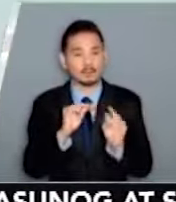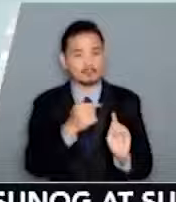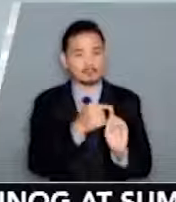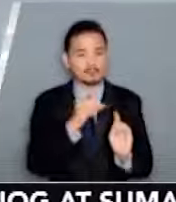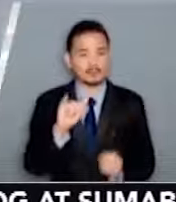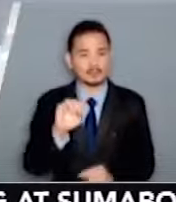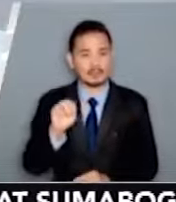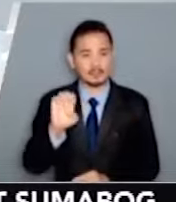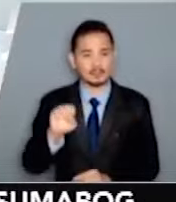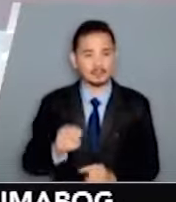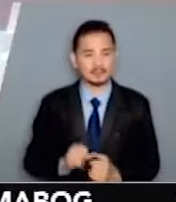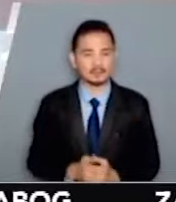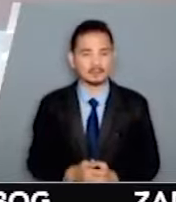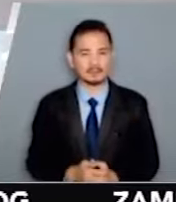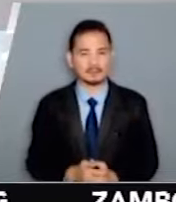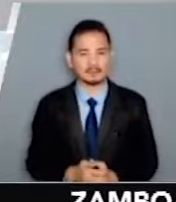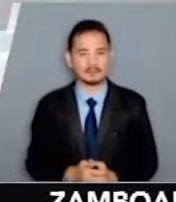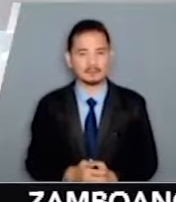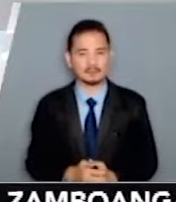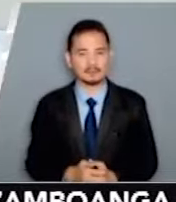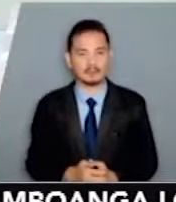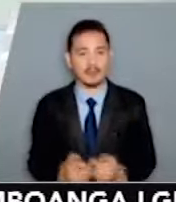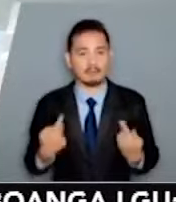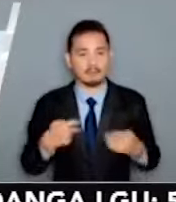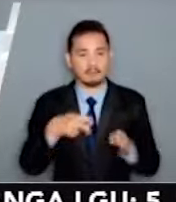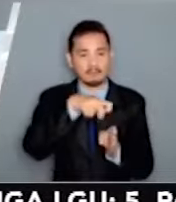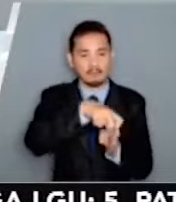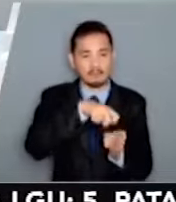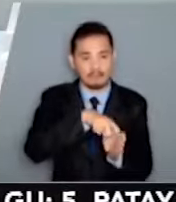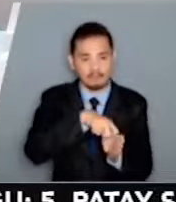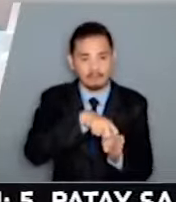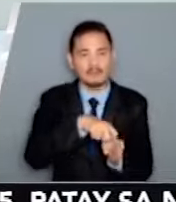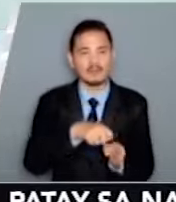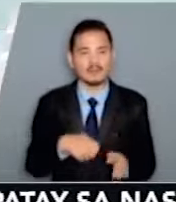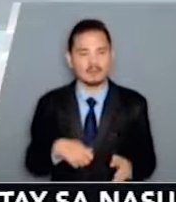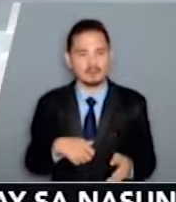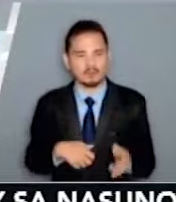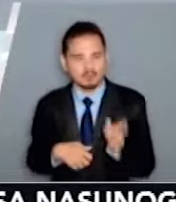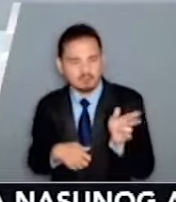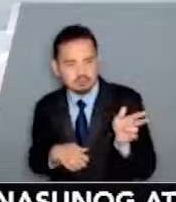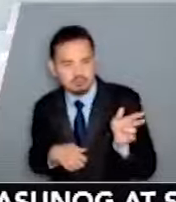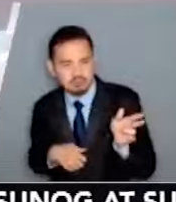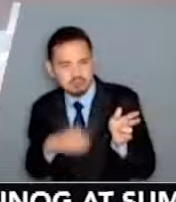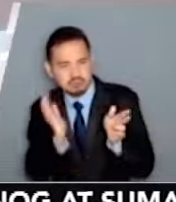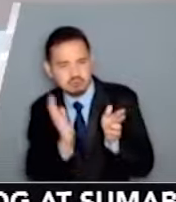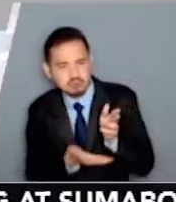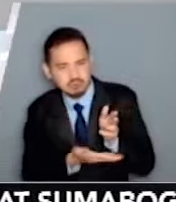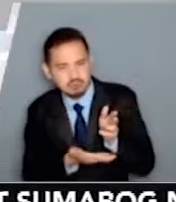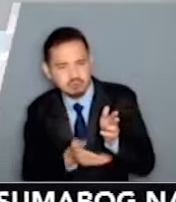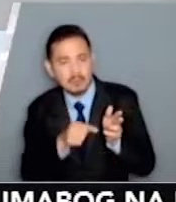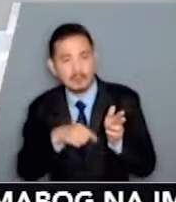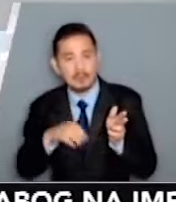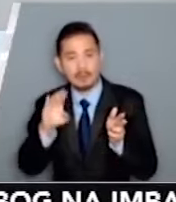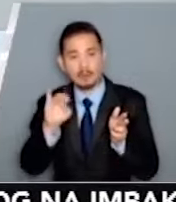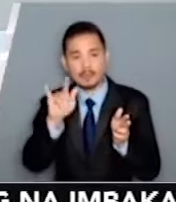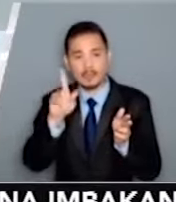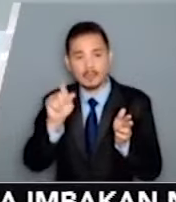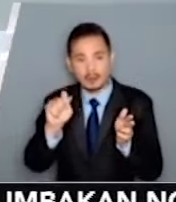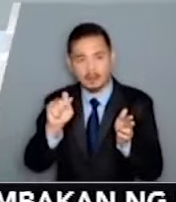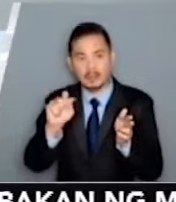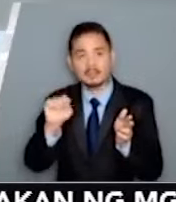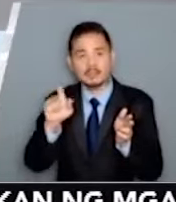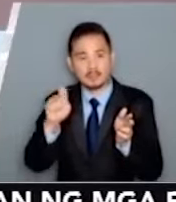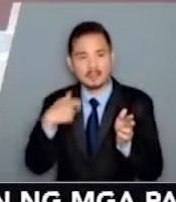Makikitang sinusundan ng riding in tandem ang isang motorcycle rider sa bahaging ito ng Cordillera Street sa Barangay Lourdes, Quezon City.